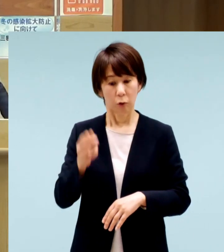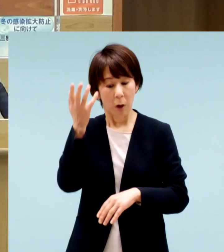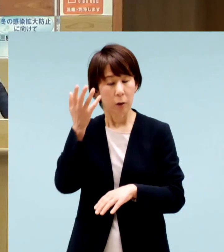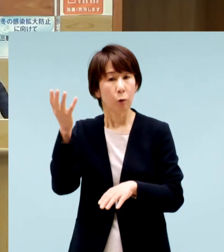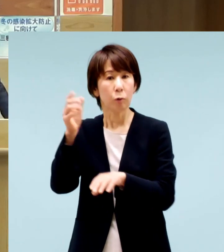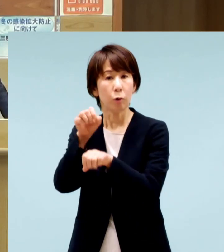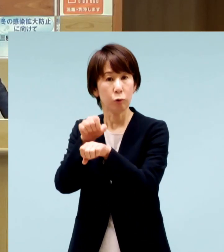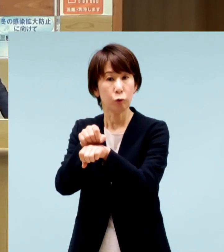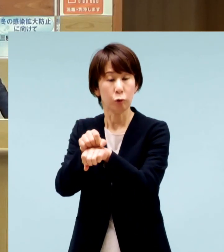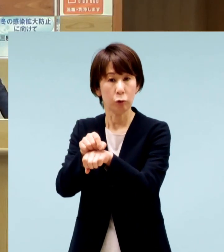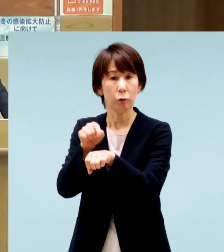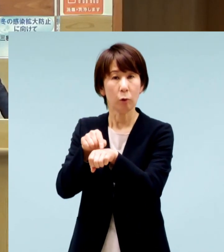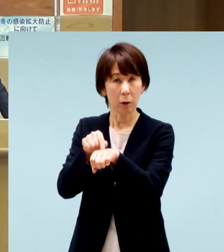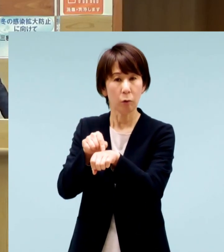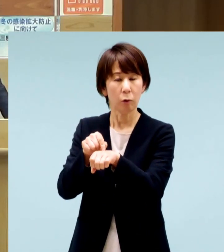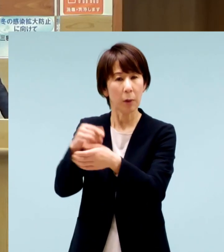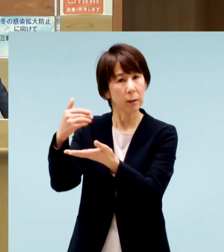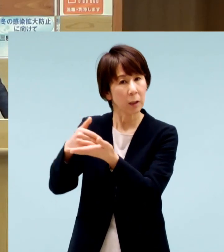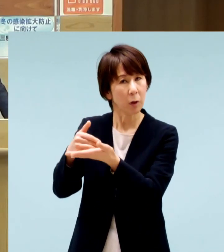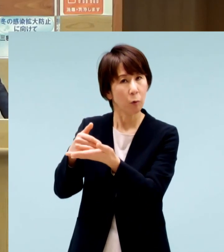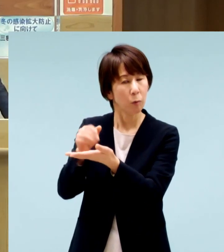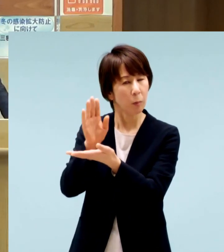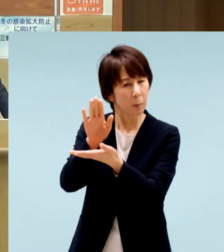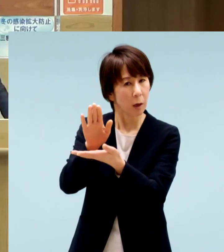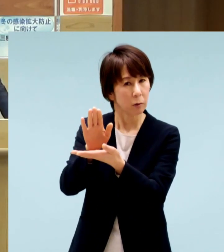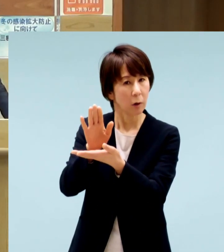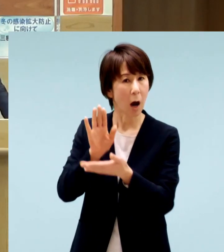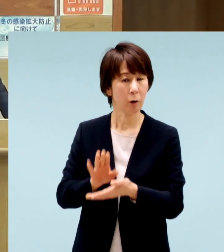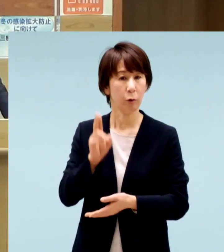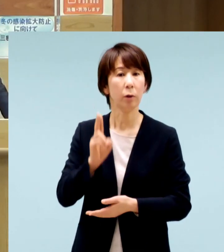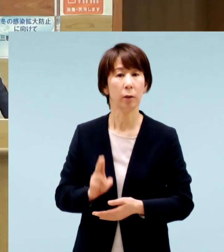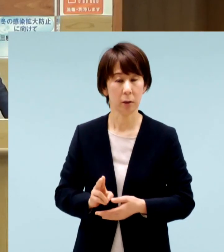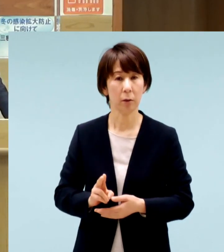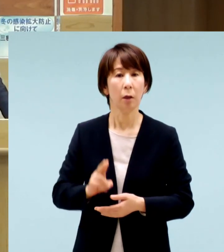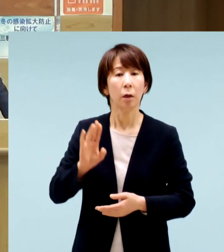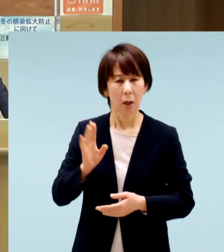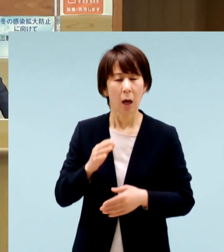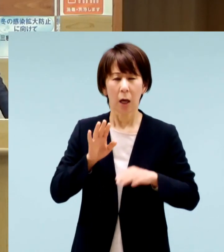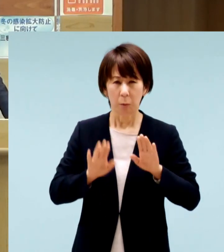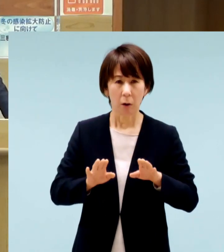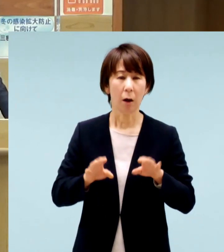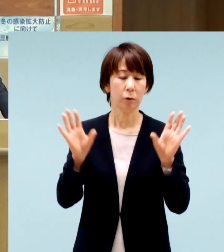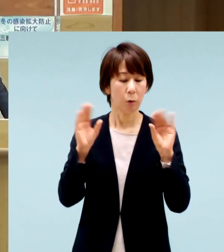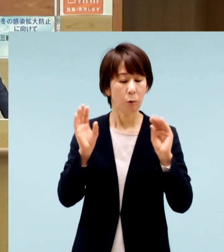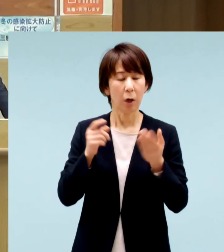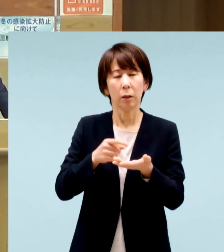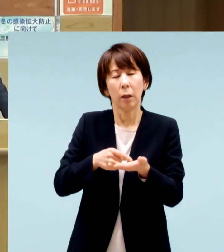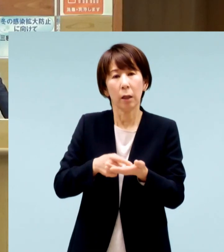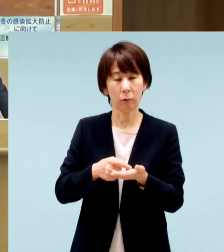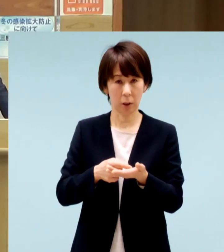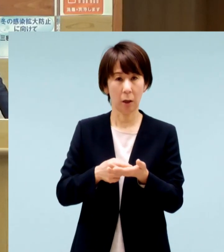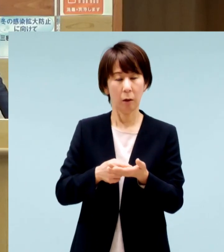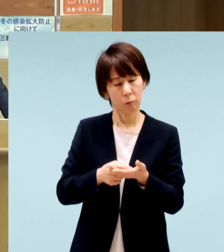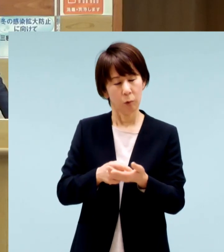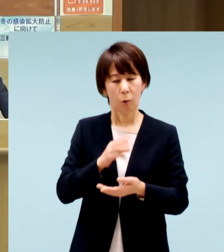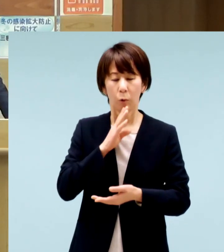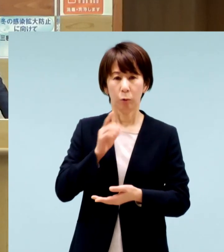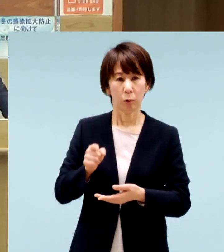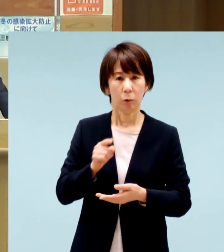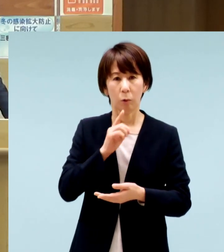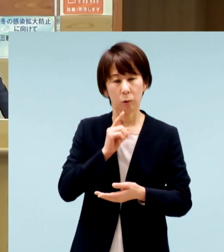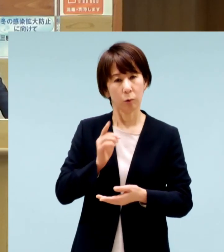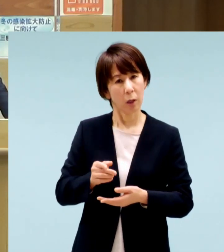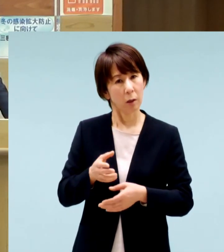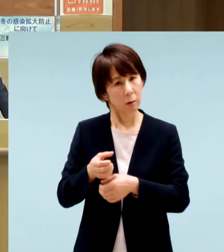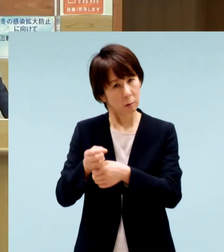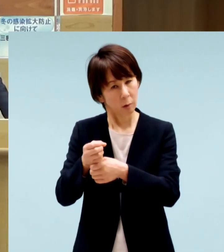ですが、まあ、それが本当に有効に機能するかどうかっていうのはちょっと我々としてもまだ情報が少ないんで本当に大丈夫かなっていうのが